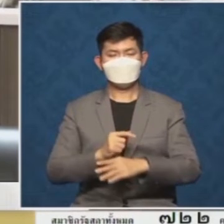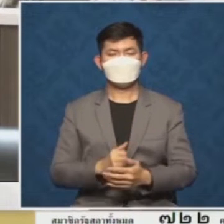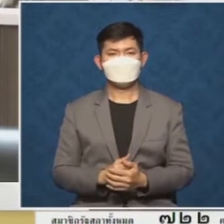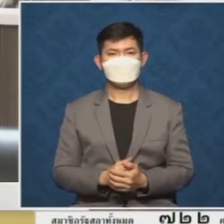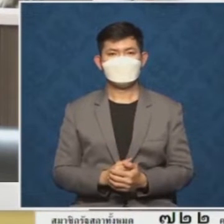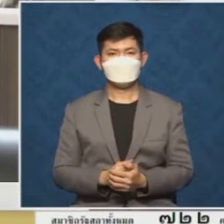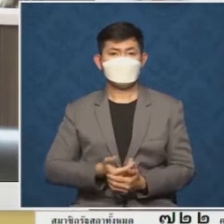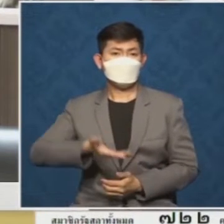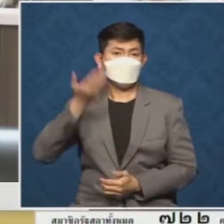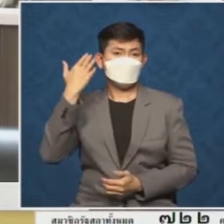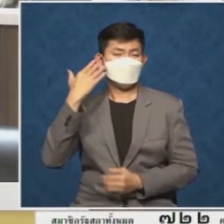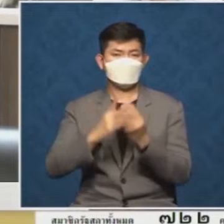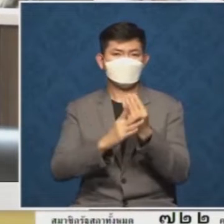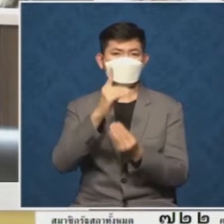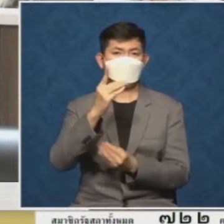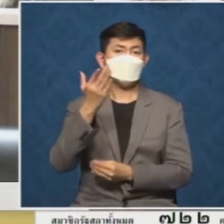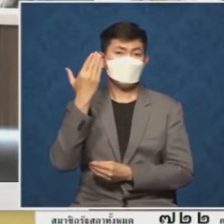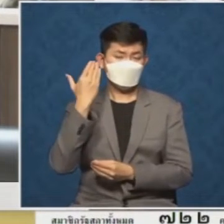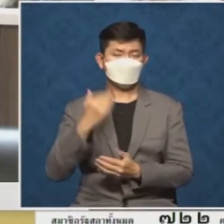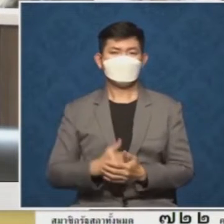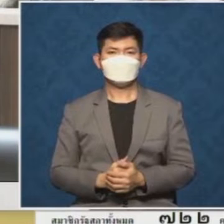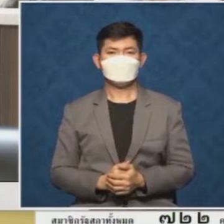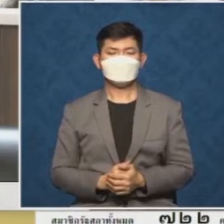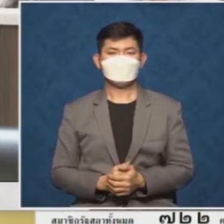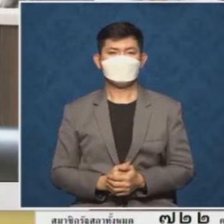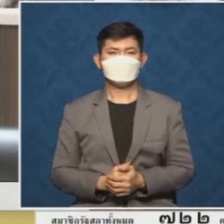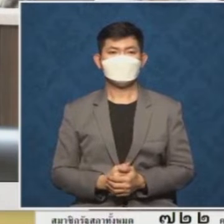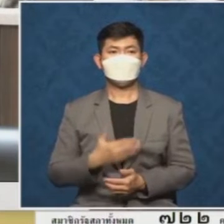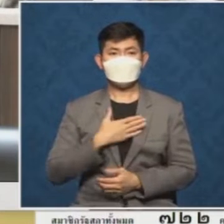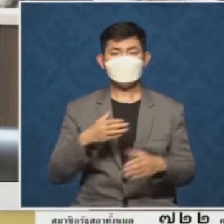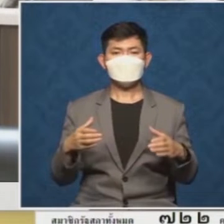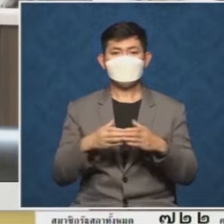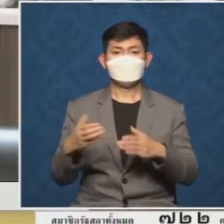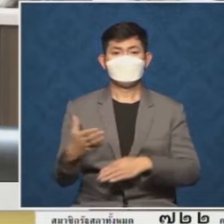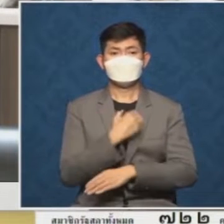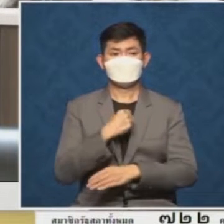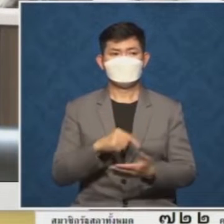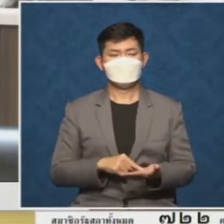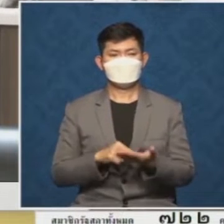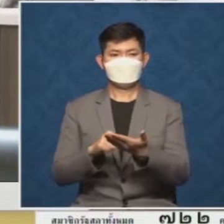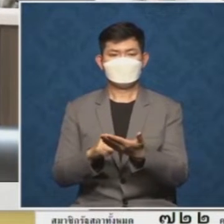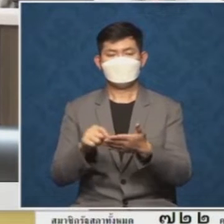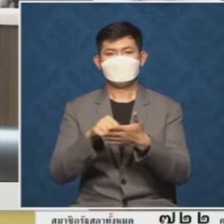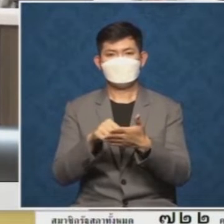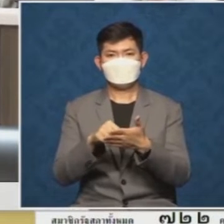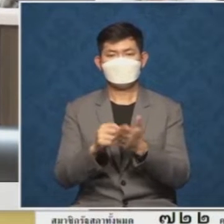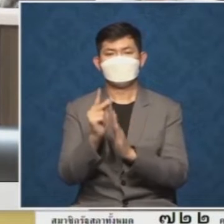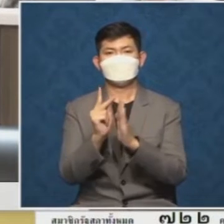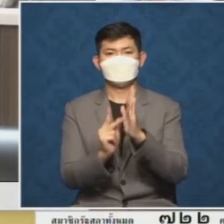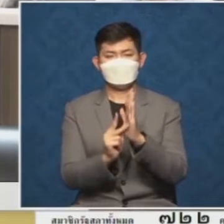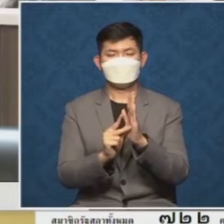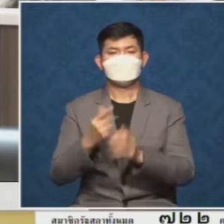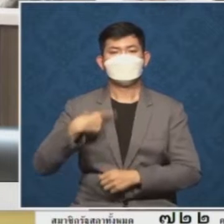ก่อนหน้านี้เมื่ออาทิตย์ที่แล้วผมและพรรคประชาชาติได้ยื่นยติเพื่อแก้ไขพระธรรมนูญศาลทห